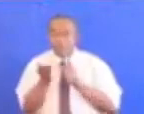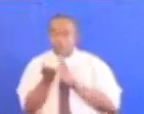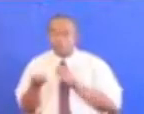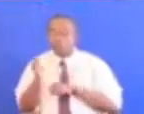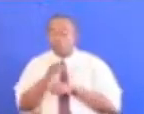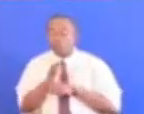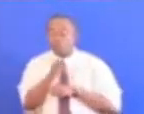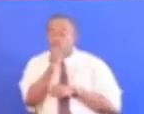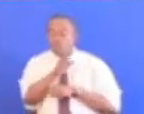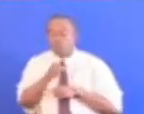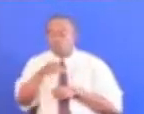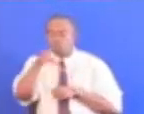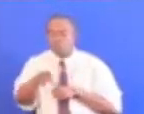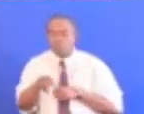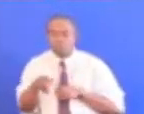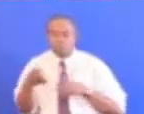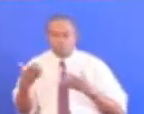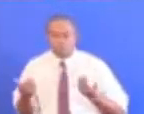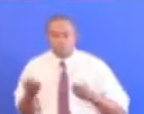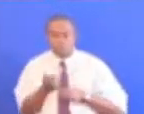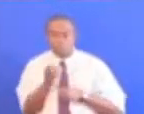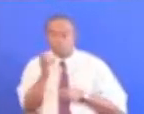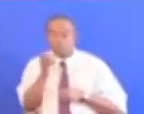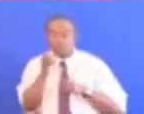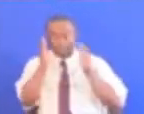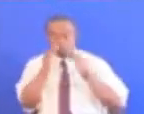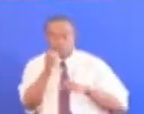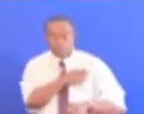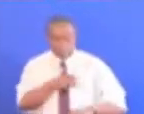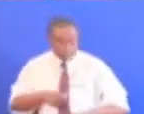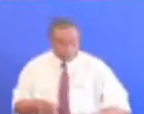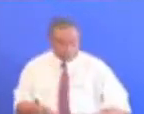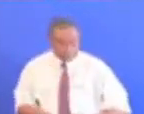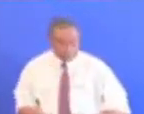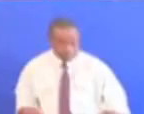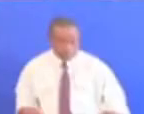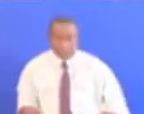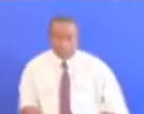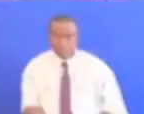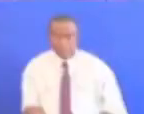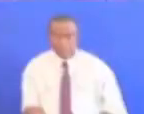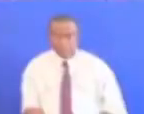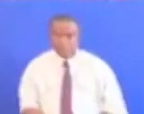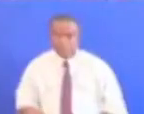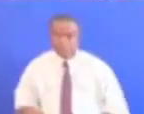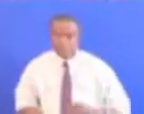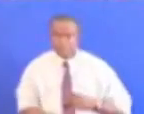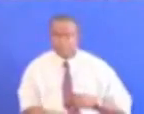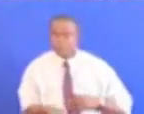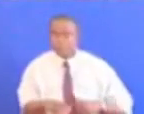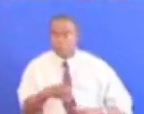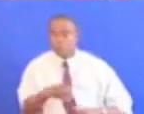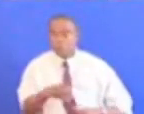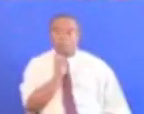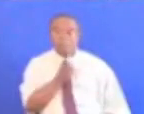na wananchi wa jimbo la Igalula wakanufaika na matunda ya Mama Samia Suluhu Hassan? Mheshimiwa Waziri,